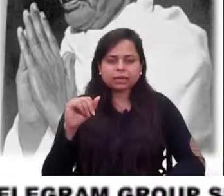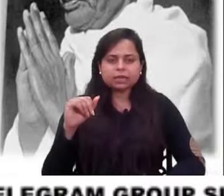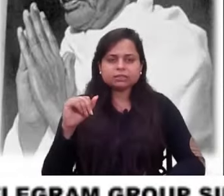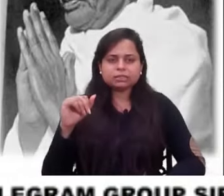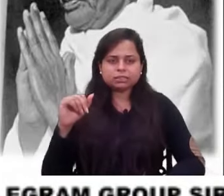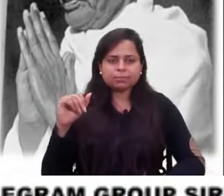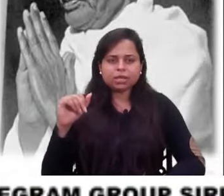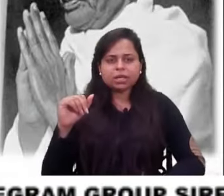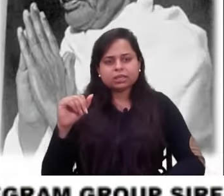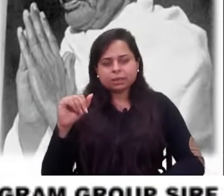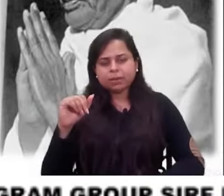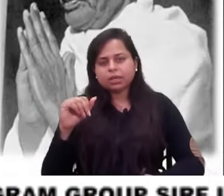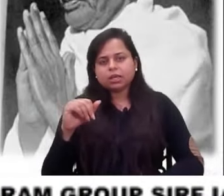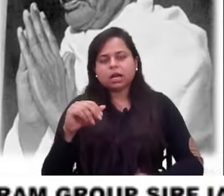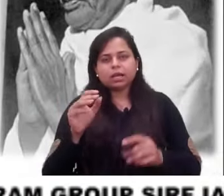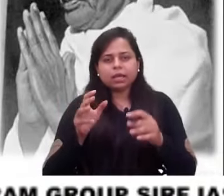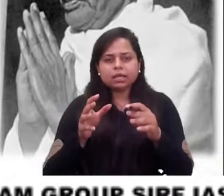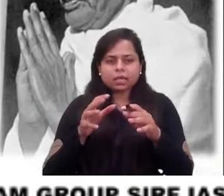था